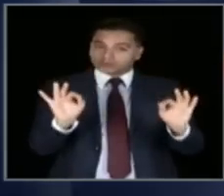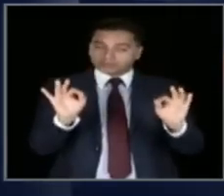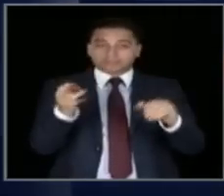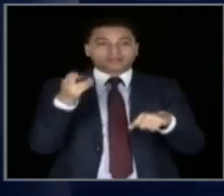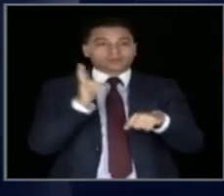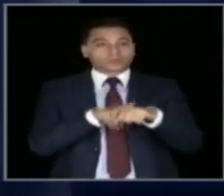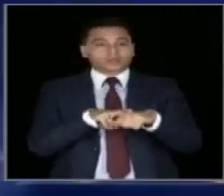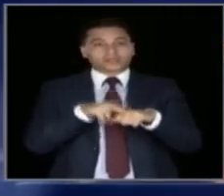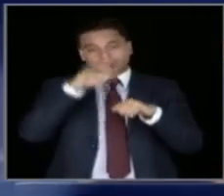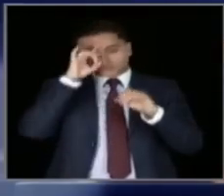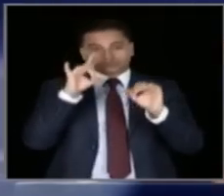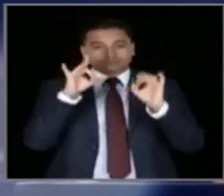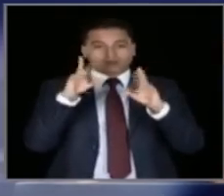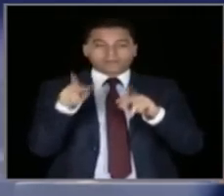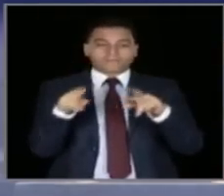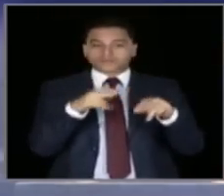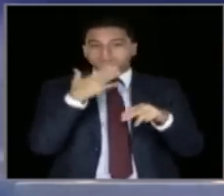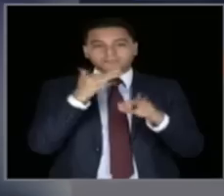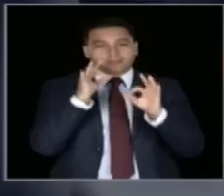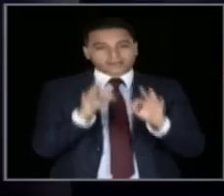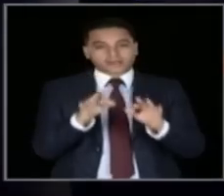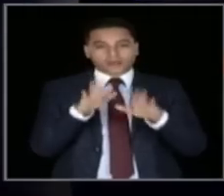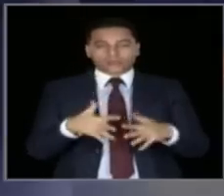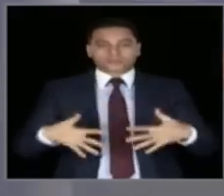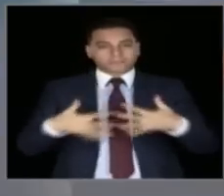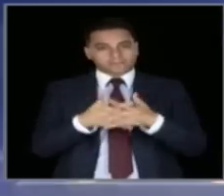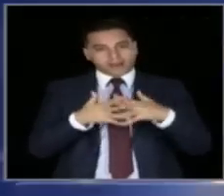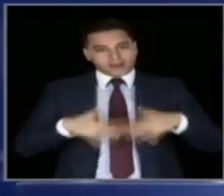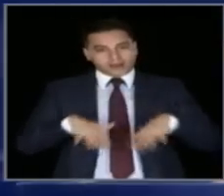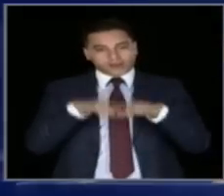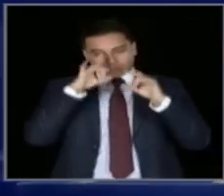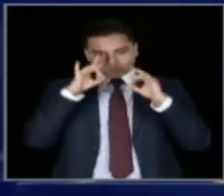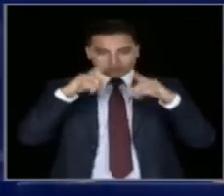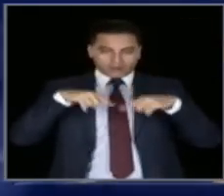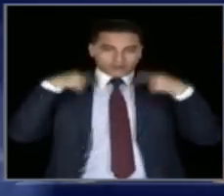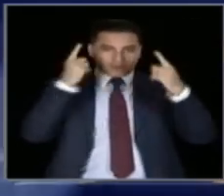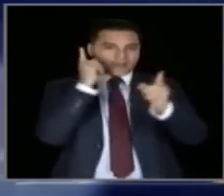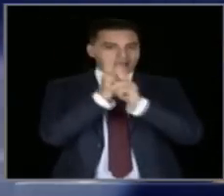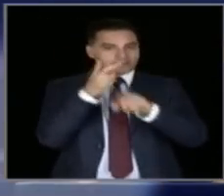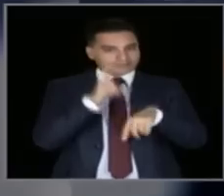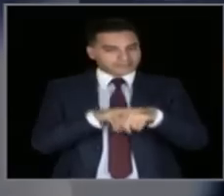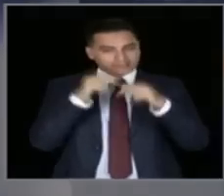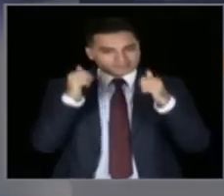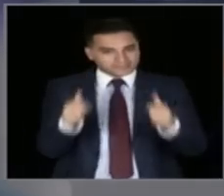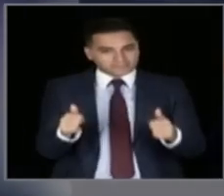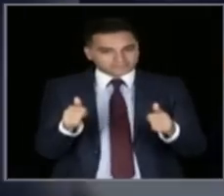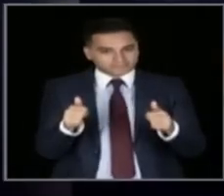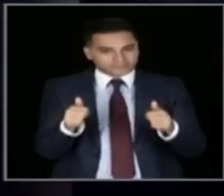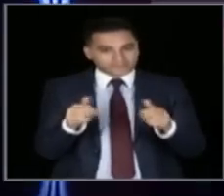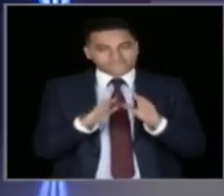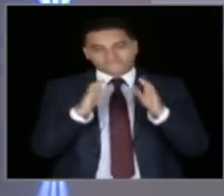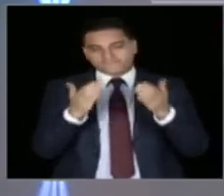هتوحشونا. حضرتك هتوحشنا طبعا. كان موسم حلو بوجودكم معانا، وبإذن الله هنشوفكم مرة تانية فريق